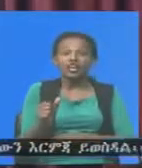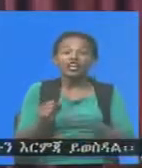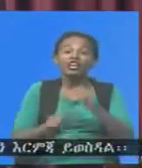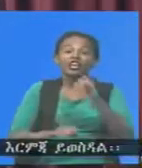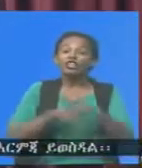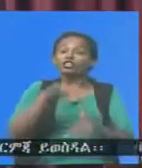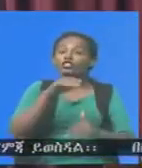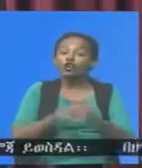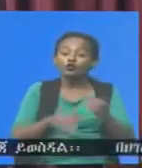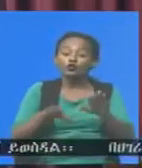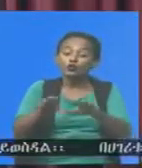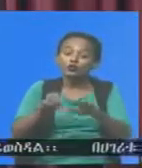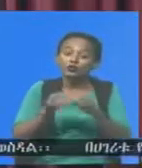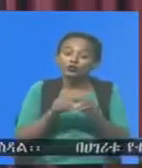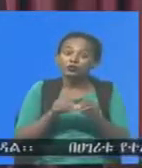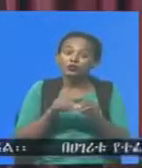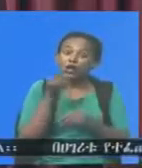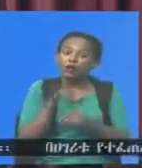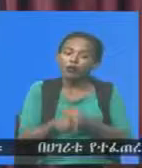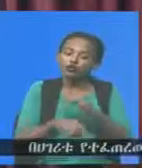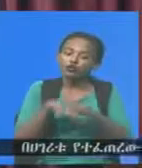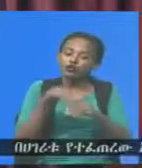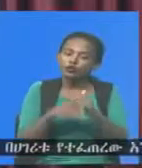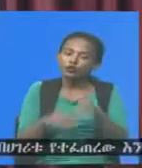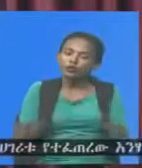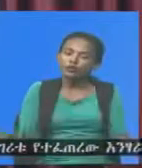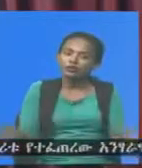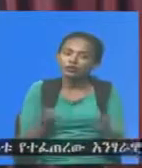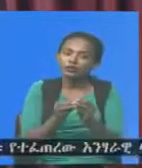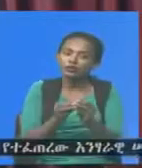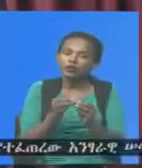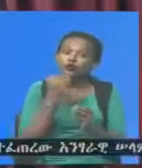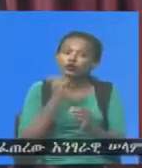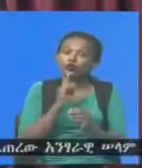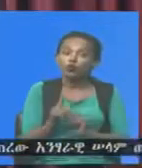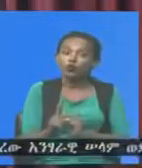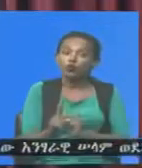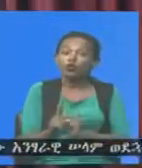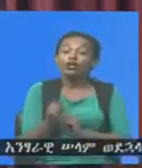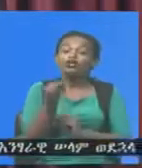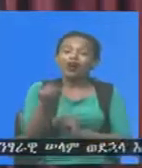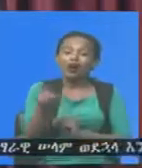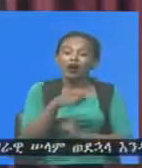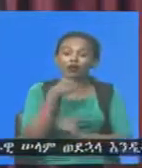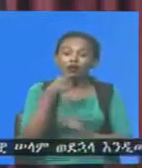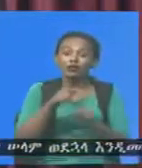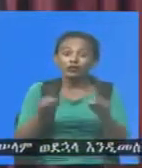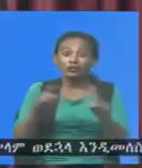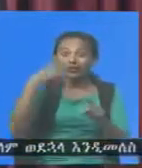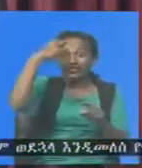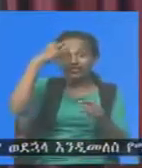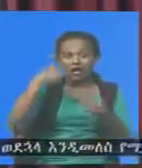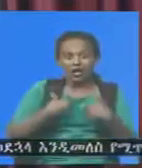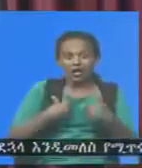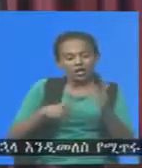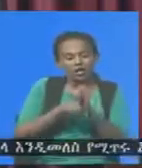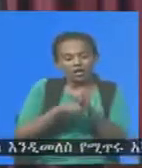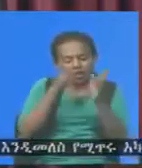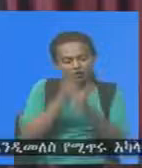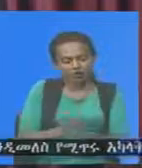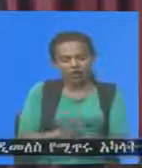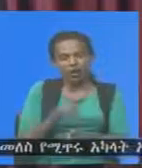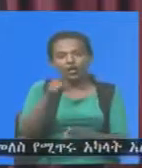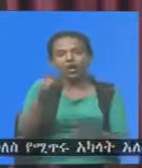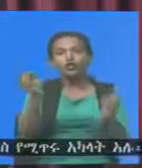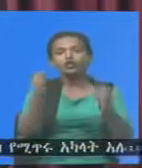እጃችሁን መሰብሰብ ያለባችሁ ሰዎች እጃችሁን መሰብሰብ ጥሩ ይሆናል። ያ ካልሆነ ግን መንግስት ካለ ህግ ያስከብራል ያ